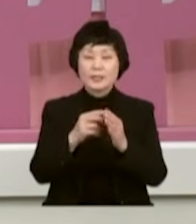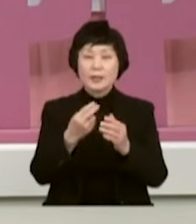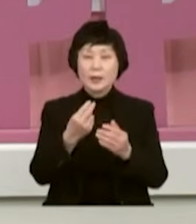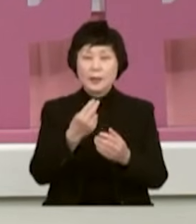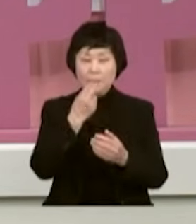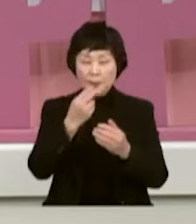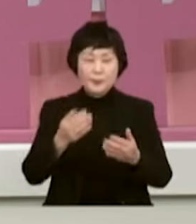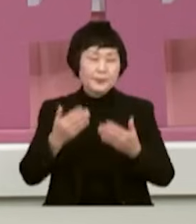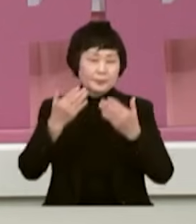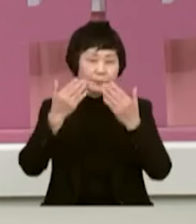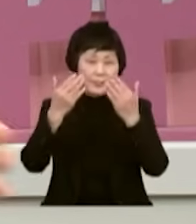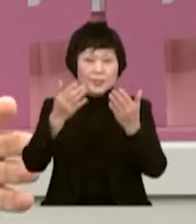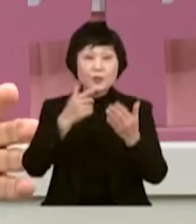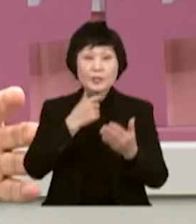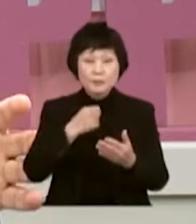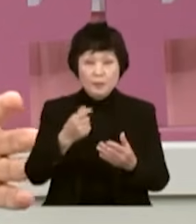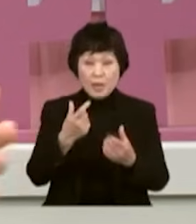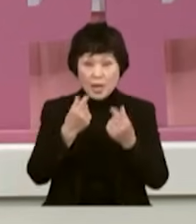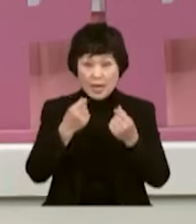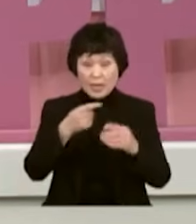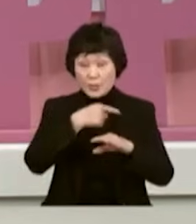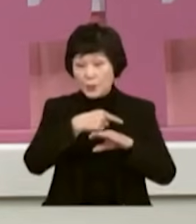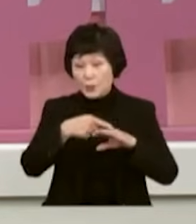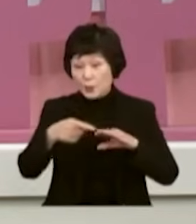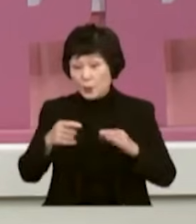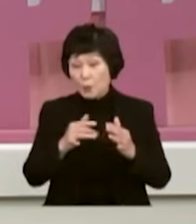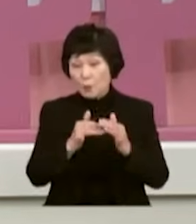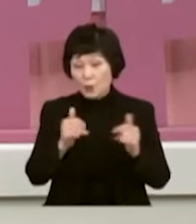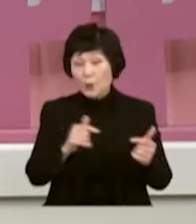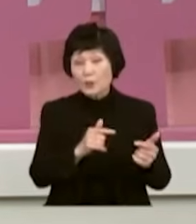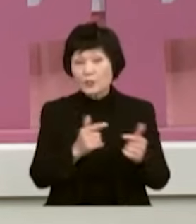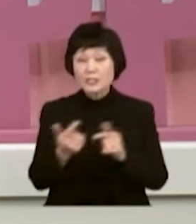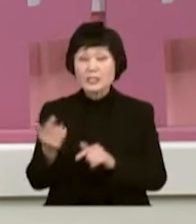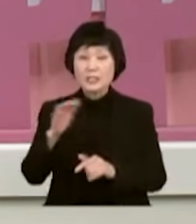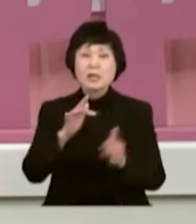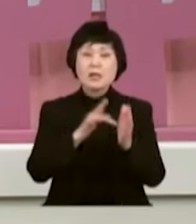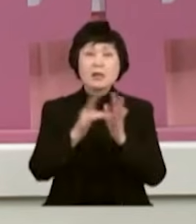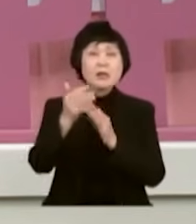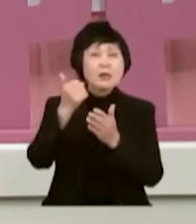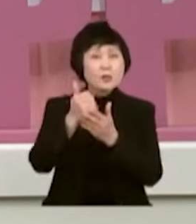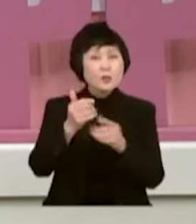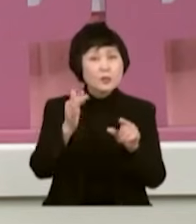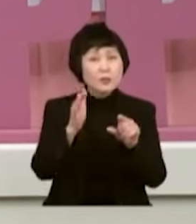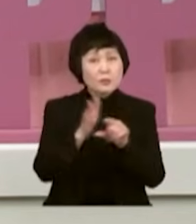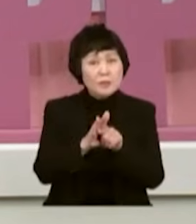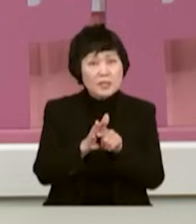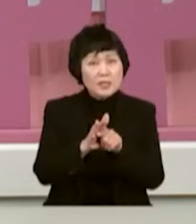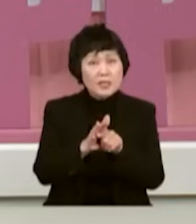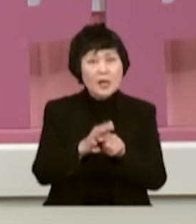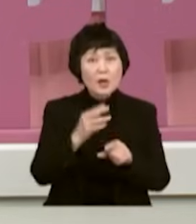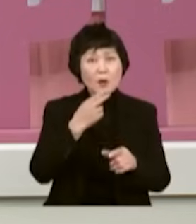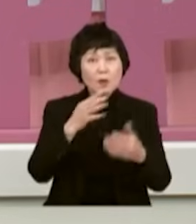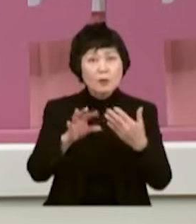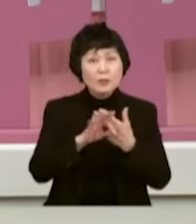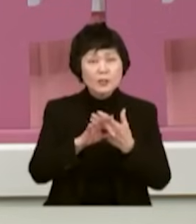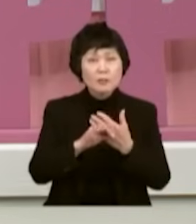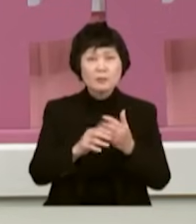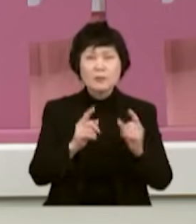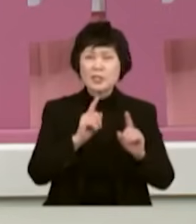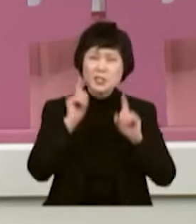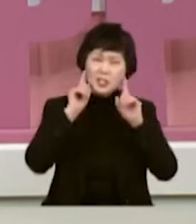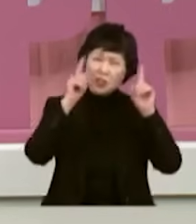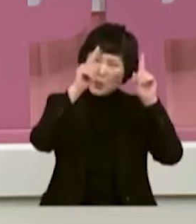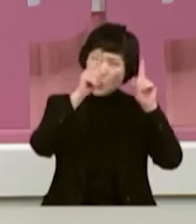동포들이 예수님 믿지 않으면 다 지옥에 가잖아요. 예. 그러니까 우리 교회의 모든 성도님들에게 네 꿈이 뭐냐